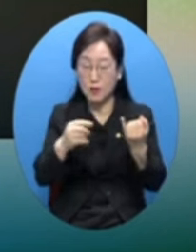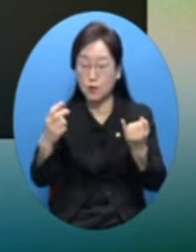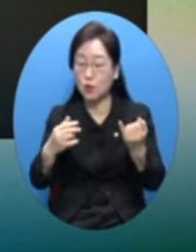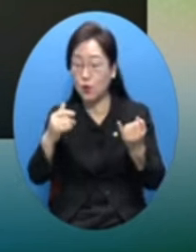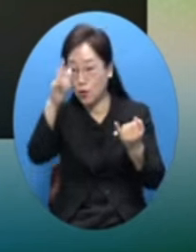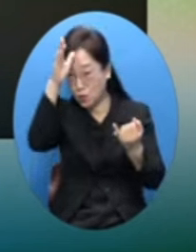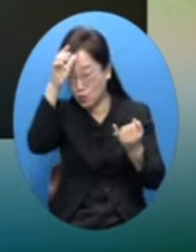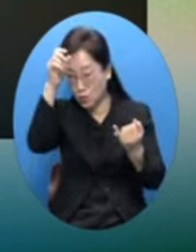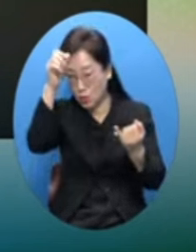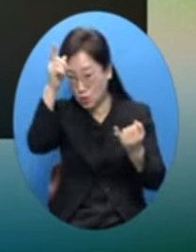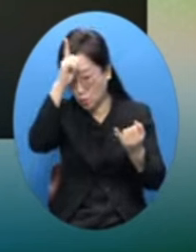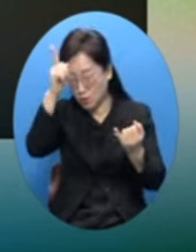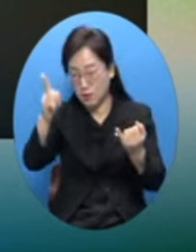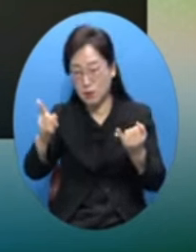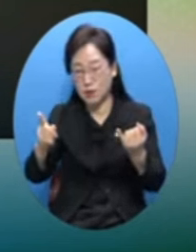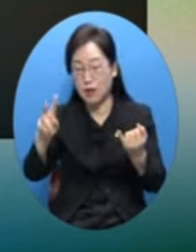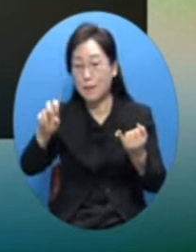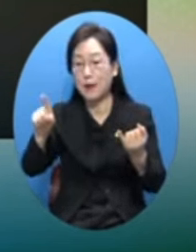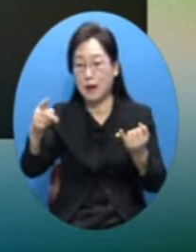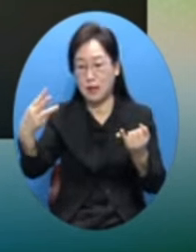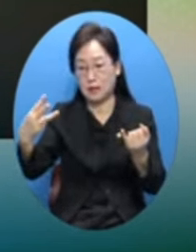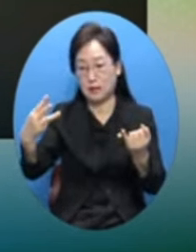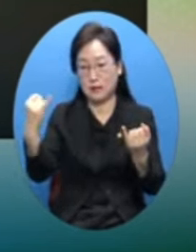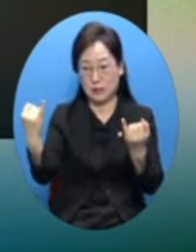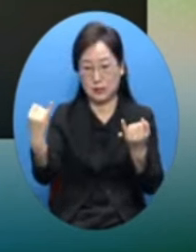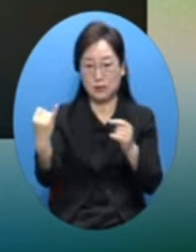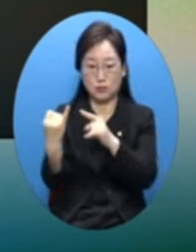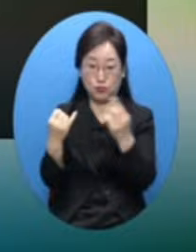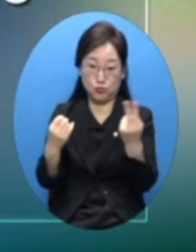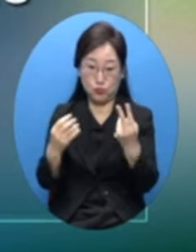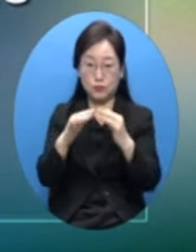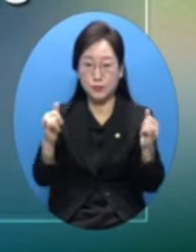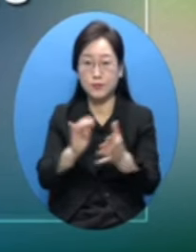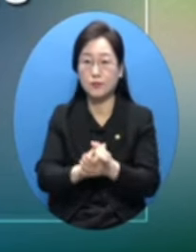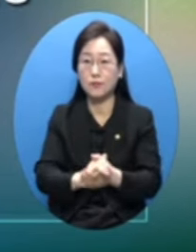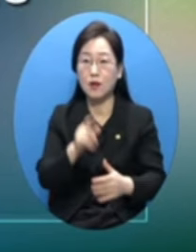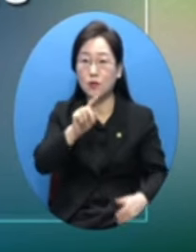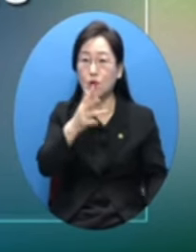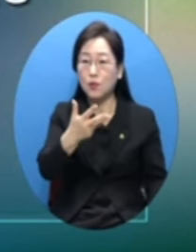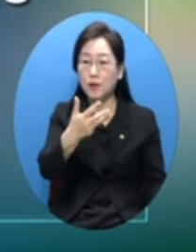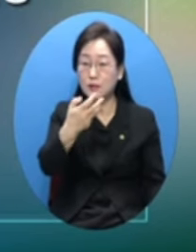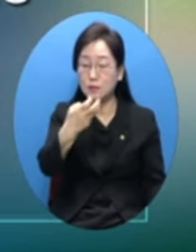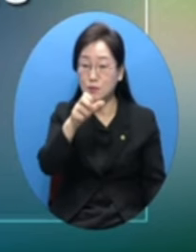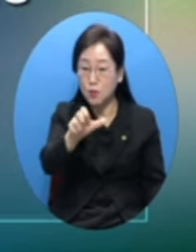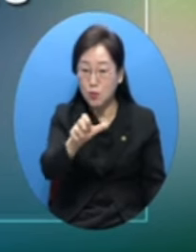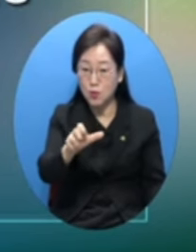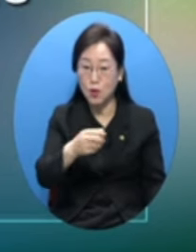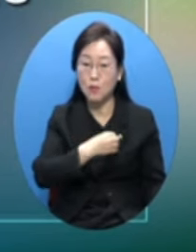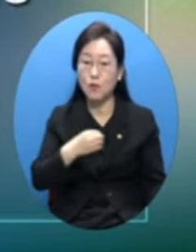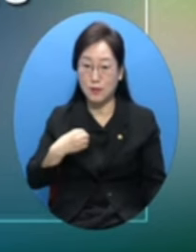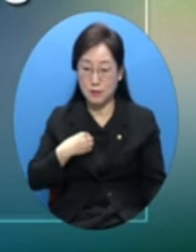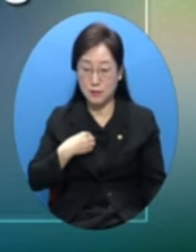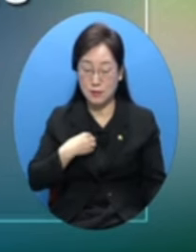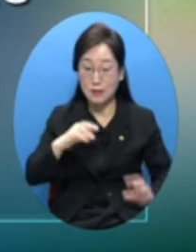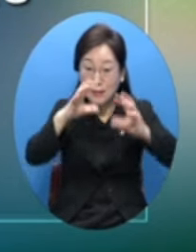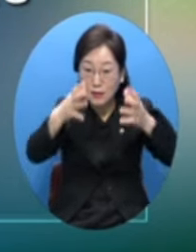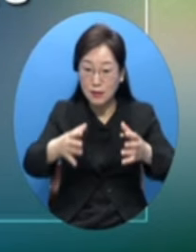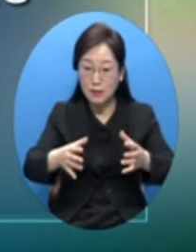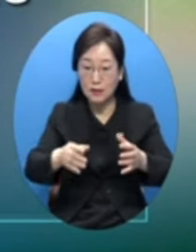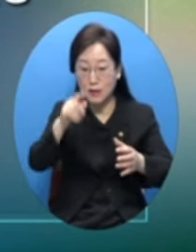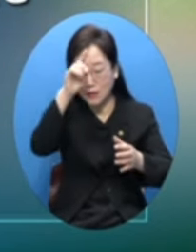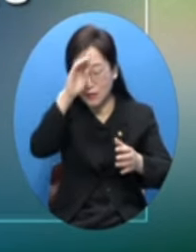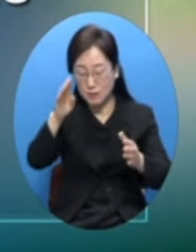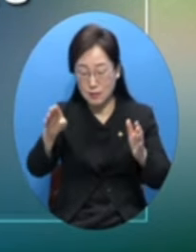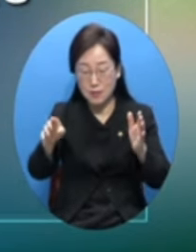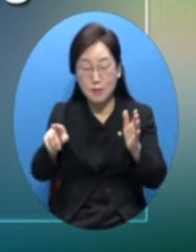마리안네 이야기가 나와 있습니다. 마가렛 피사렉은 1935년 폴란드에서 기독교 신앙이